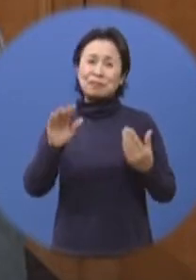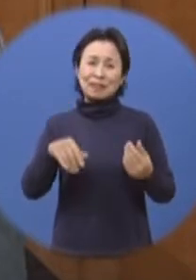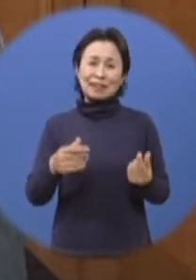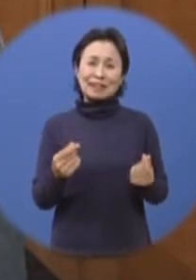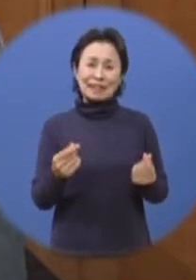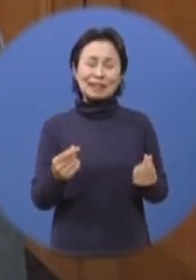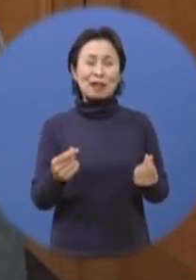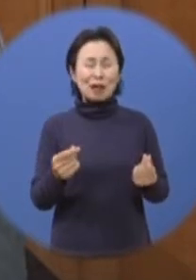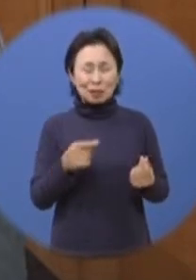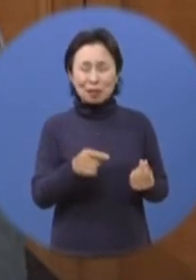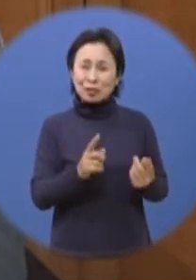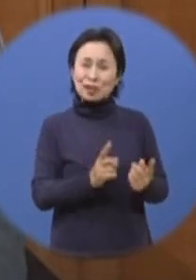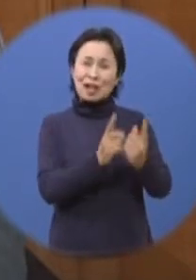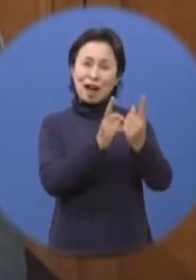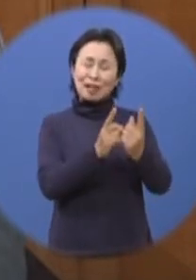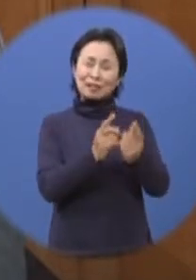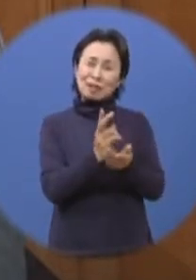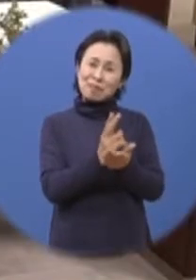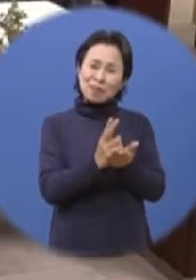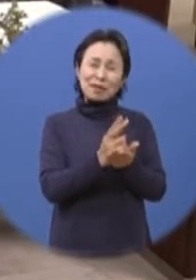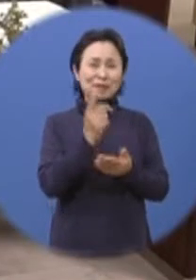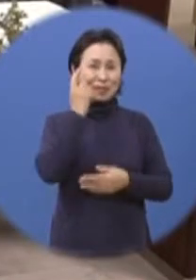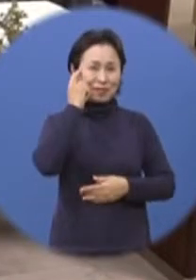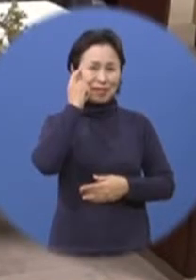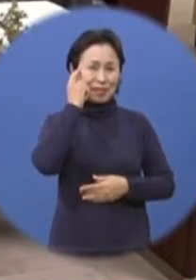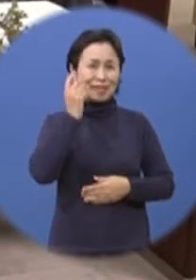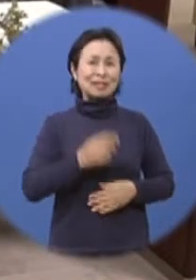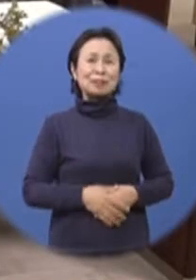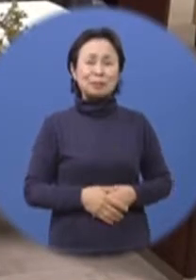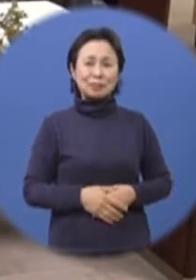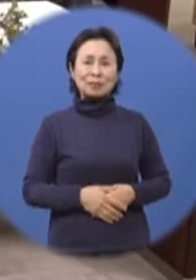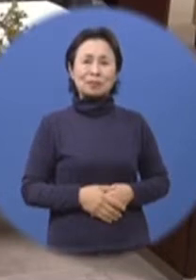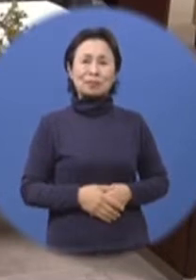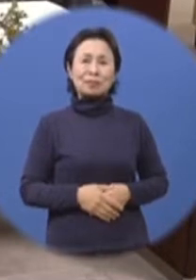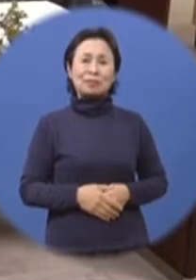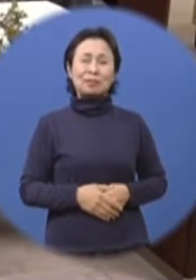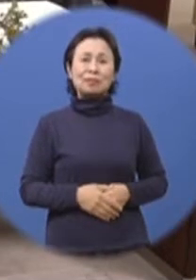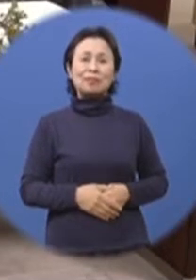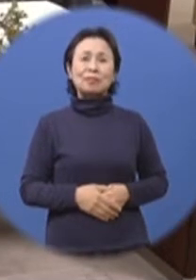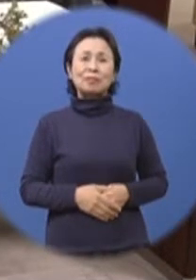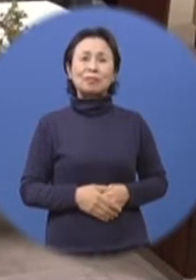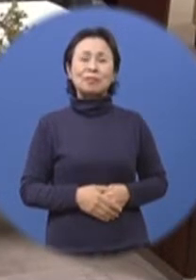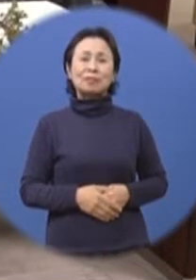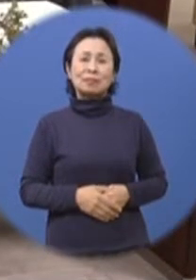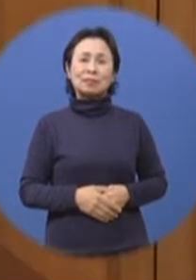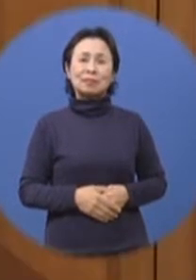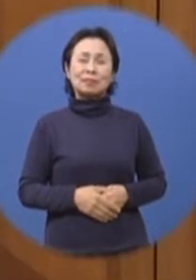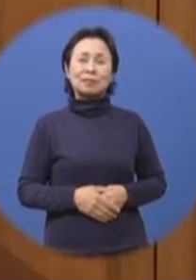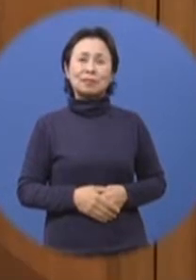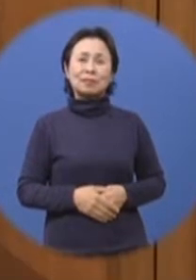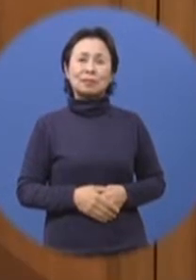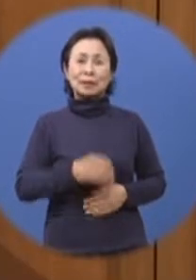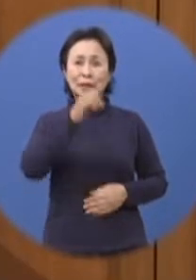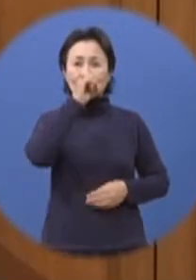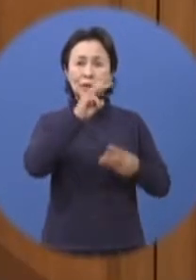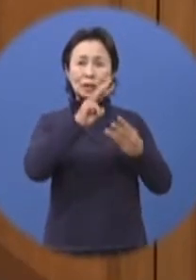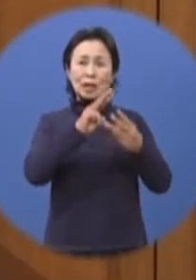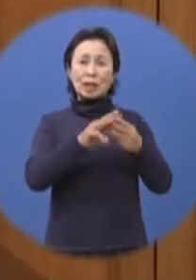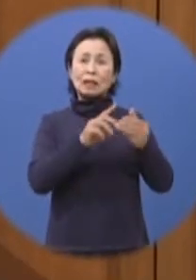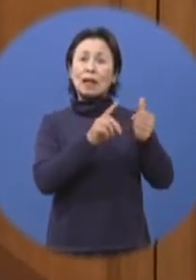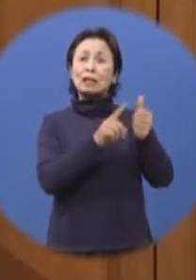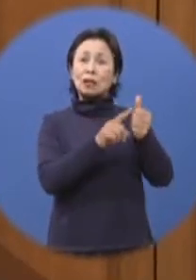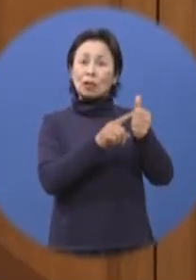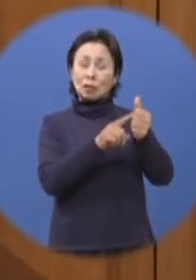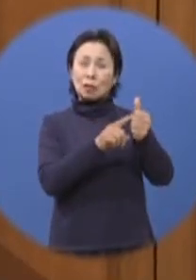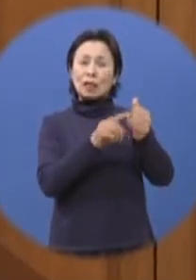運命的な出会いでしたねさてあの世者会長は先ほども話し少し出たんですが社長は息子さん